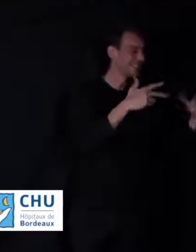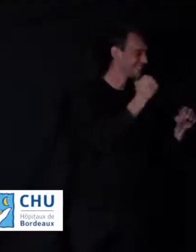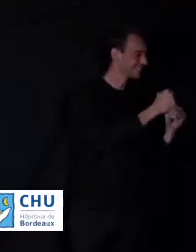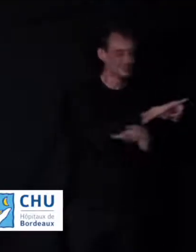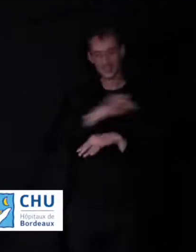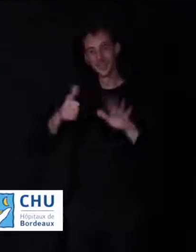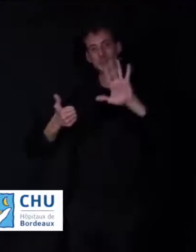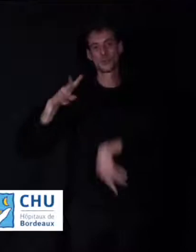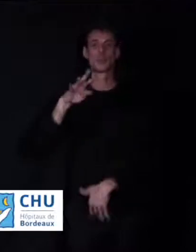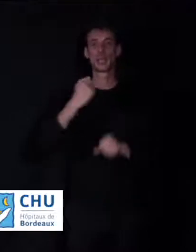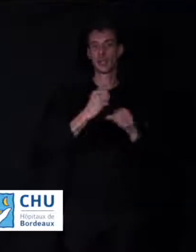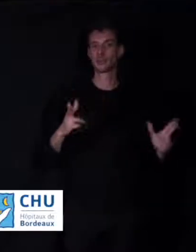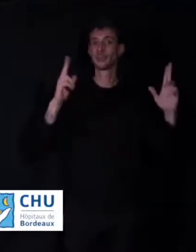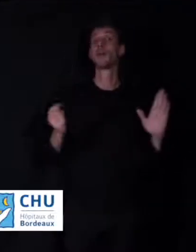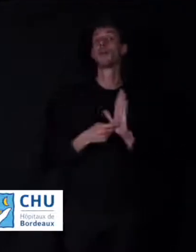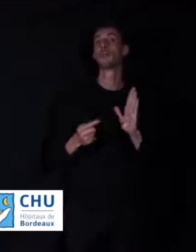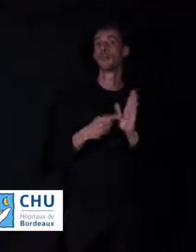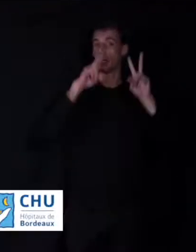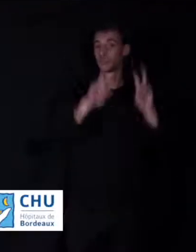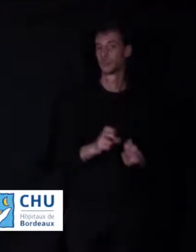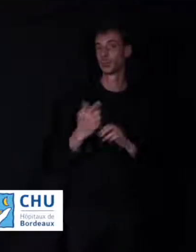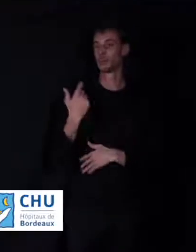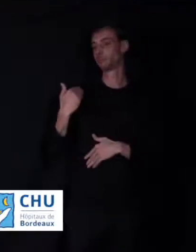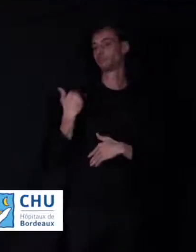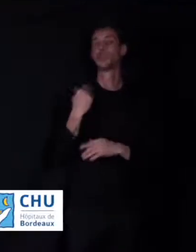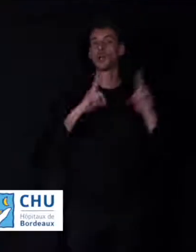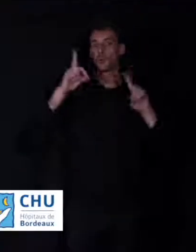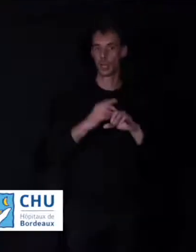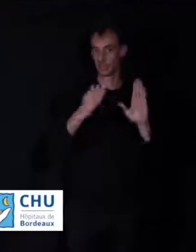été faite fin juin, début juillet. C'est une méthodologie originale, parce que plutôt